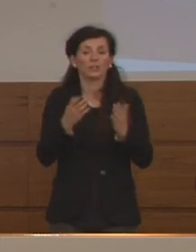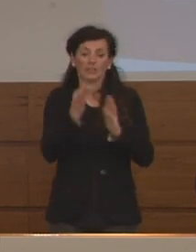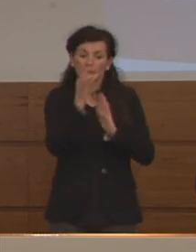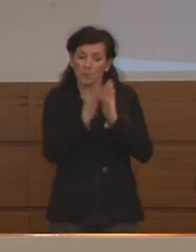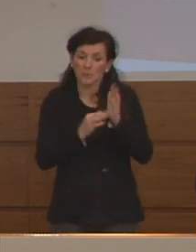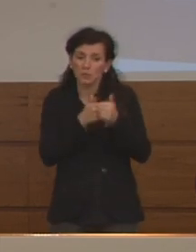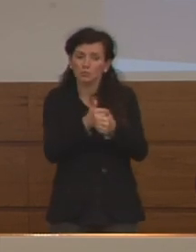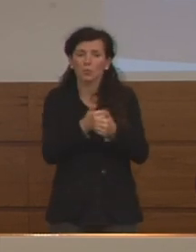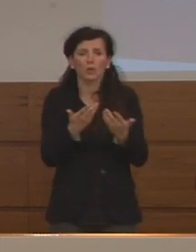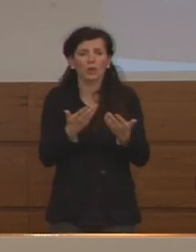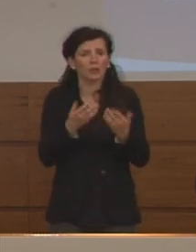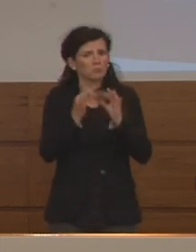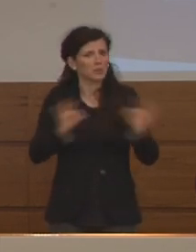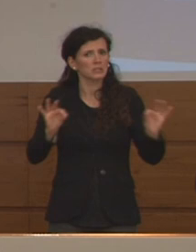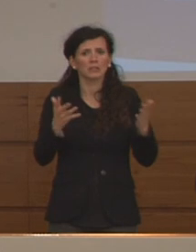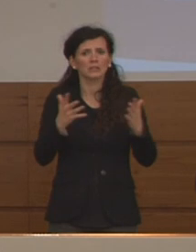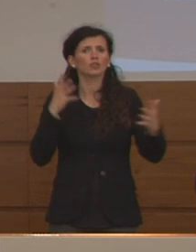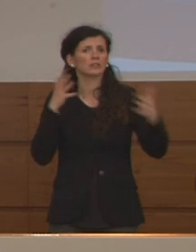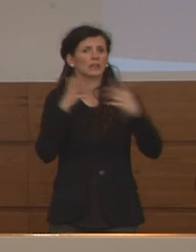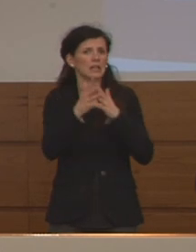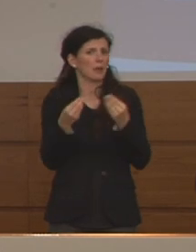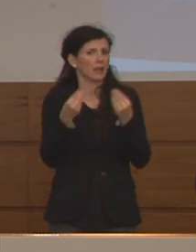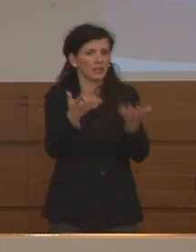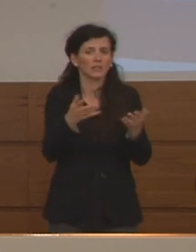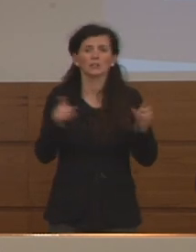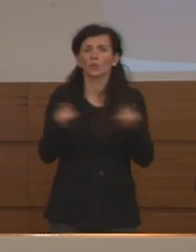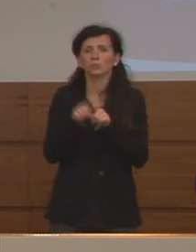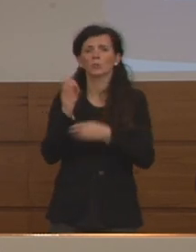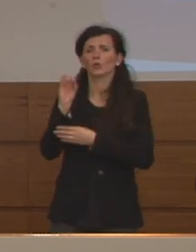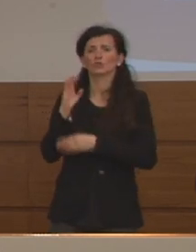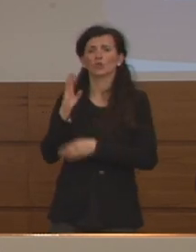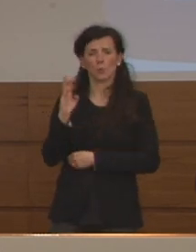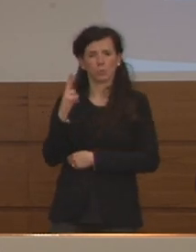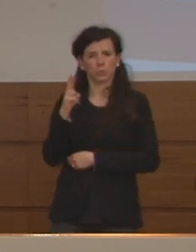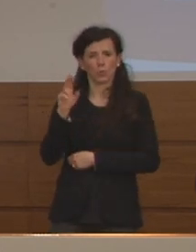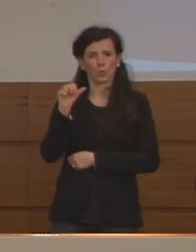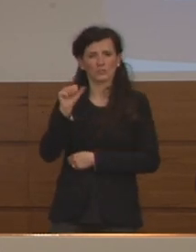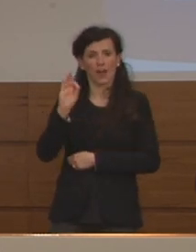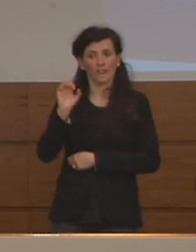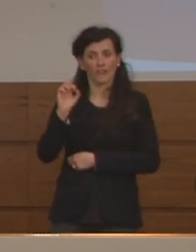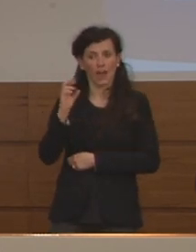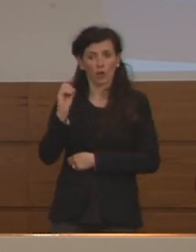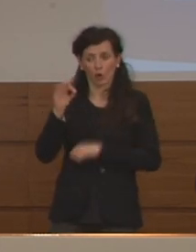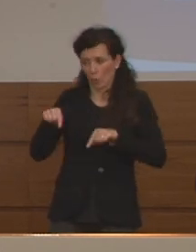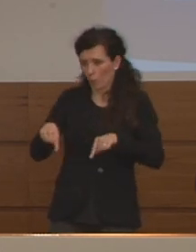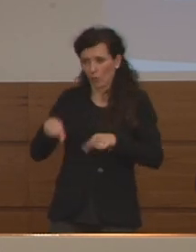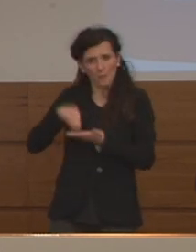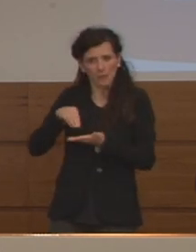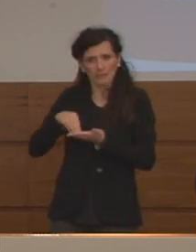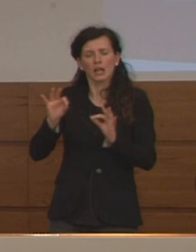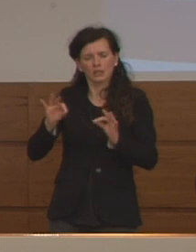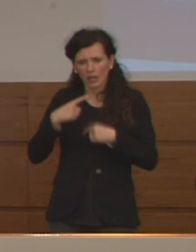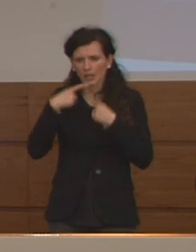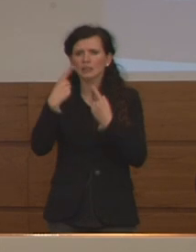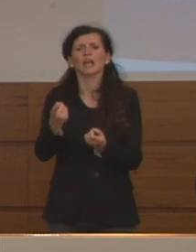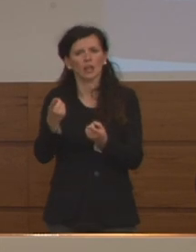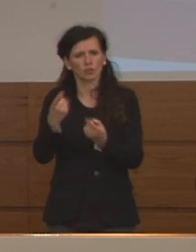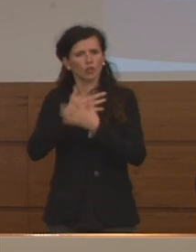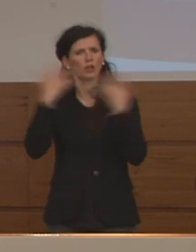trasparenza anche il professor brusaferro qui da questo tavolo ha chiarito quelle che erano le